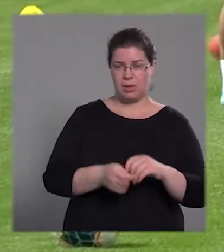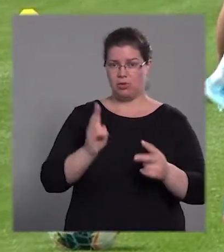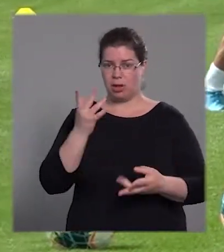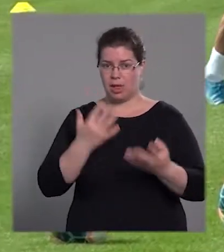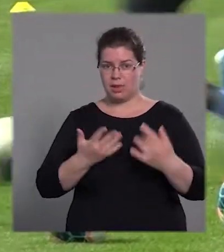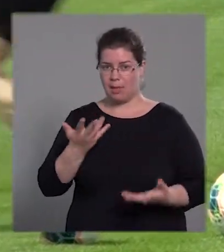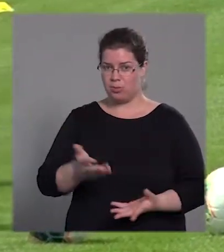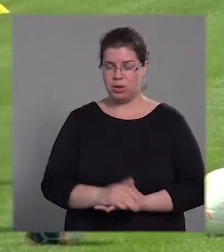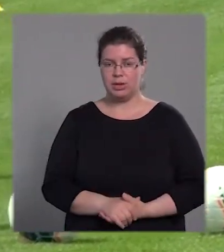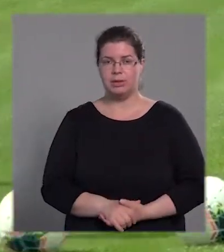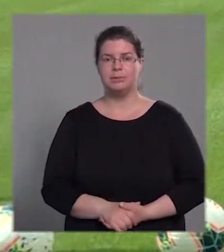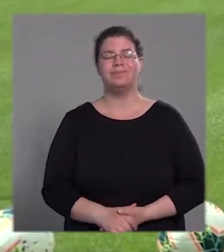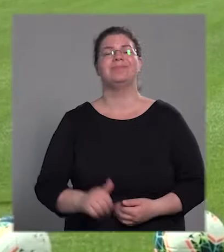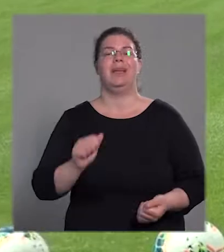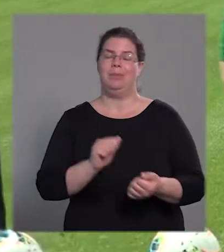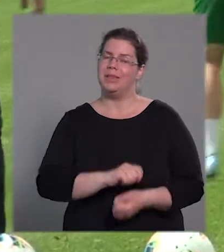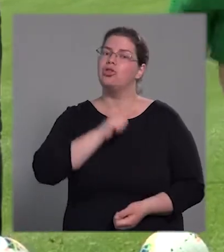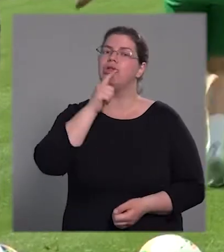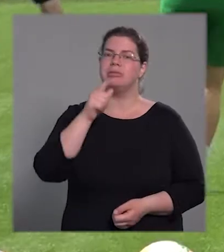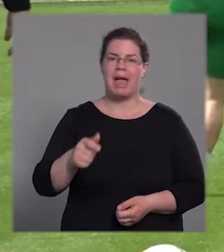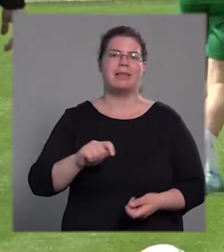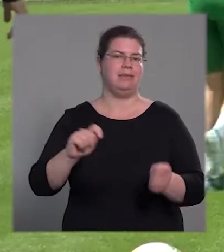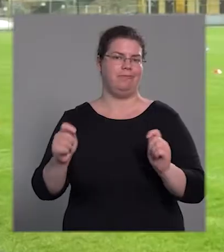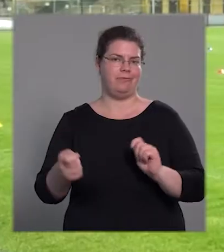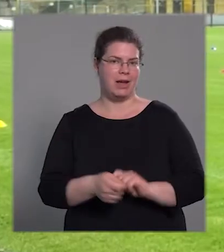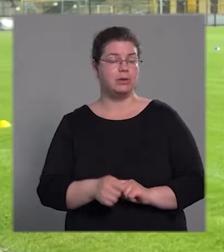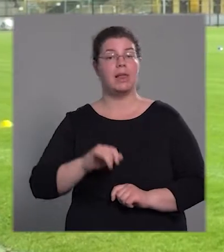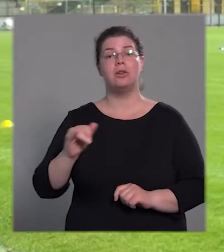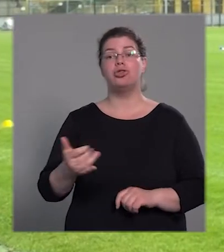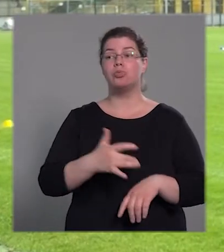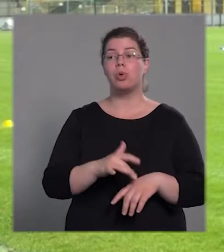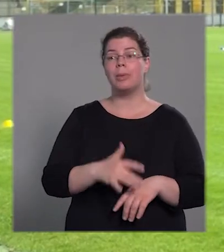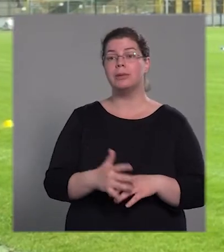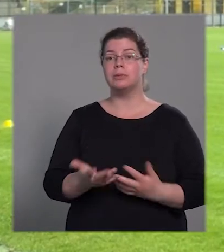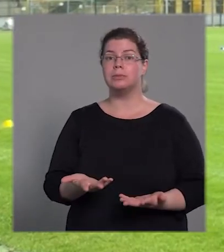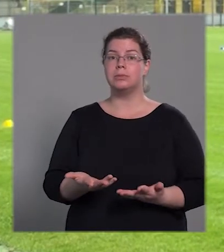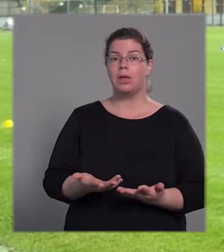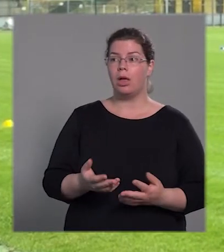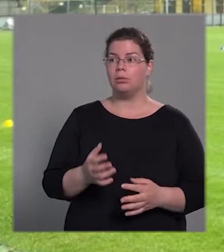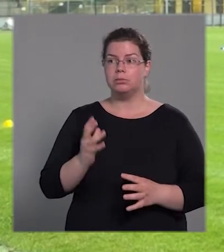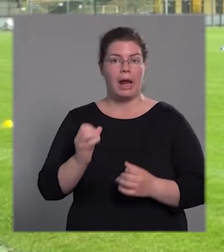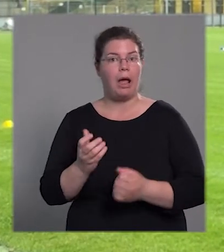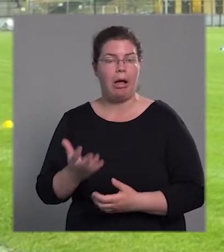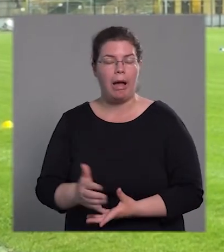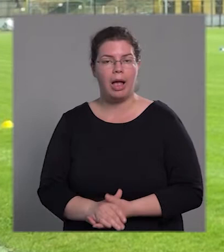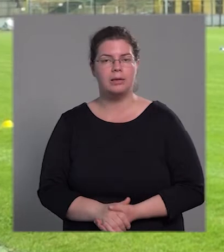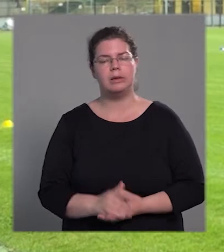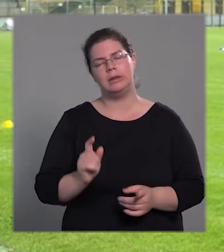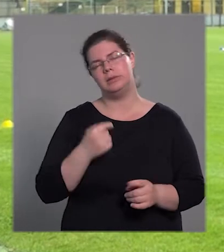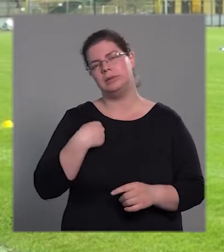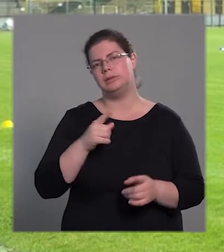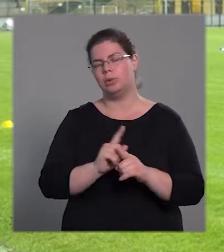számolnotok? Biztos, hogy lesz változás, és próbálunk minél hamarabb ezekre reagálni. Én úgy